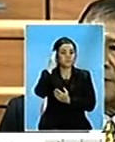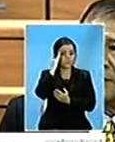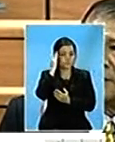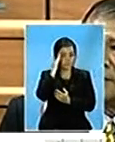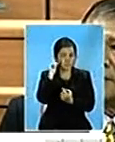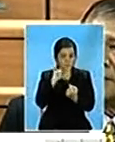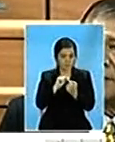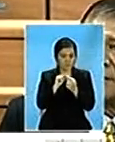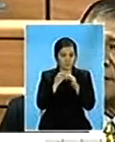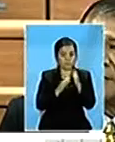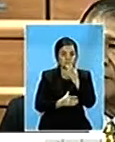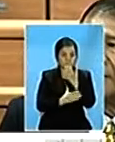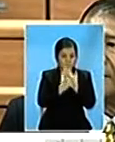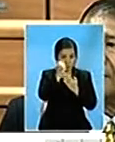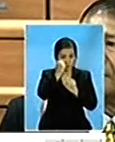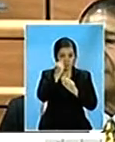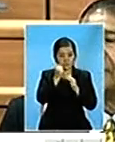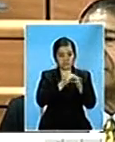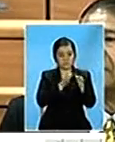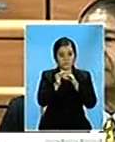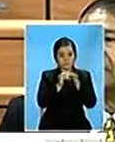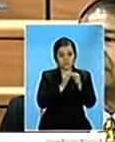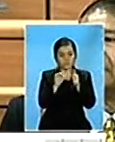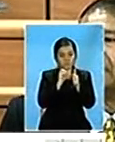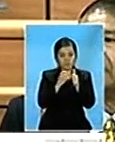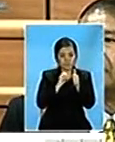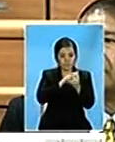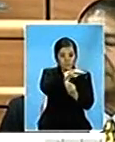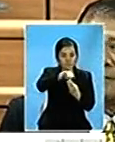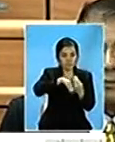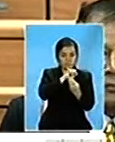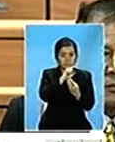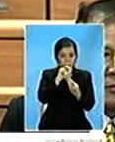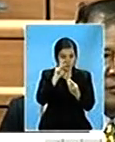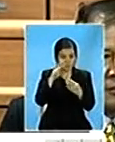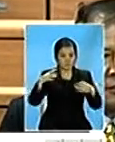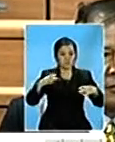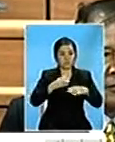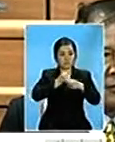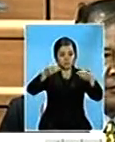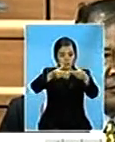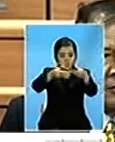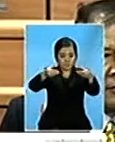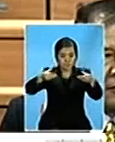ภาที่ปรึกษาเศรษฐกิจและสังคมแห่งชาติแม้จะเป็นการรายงานประจำปี